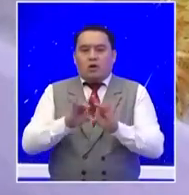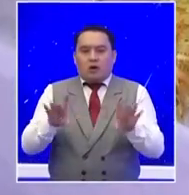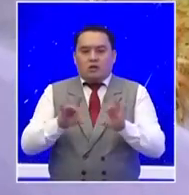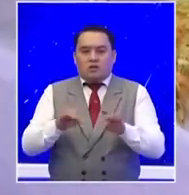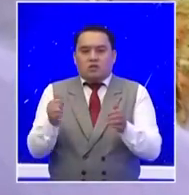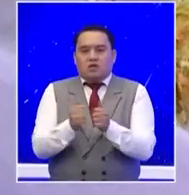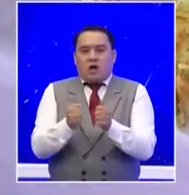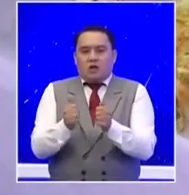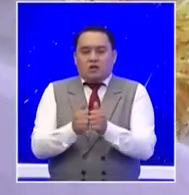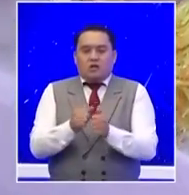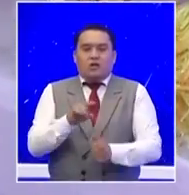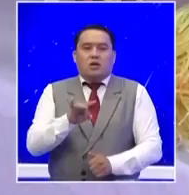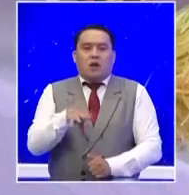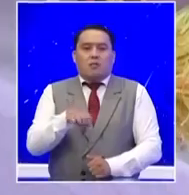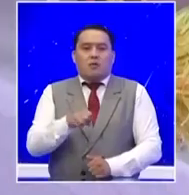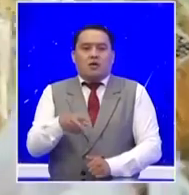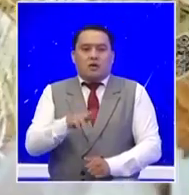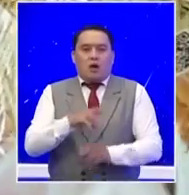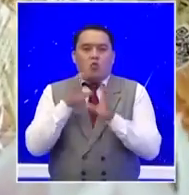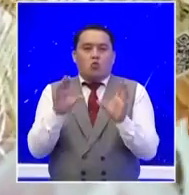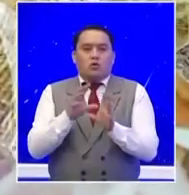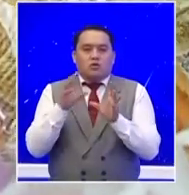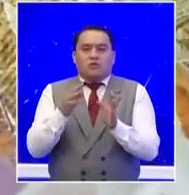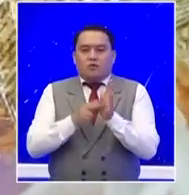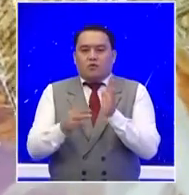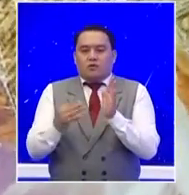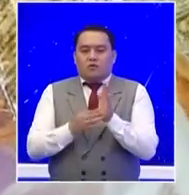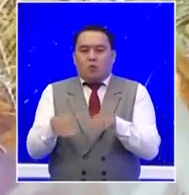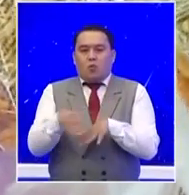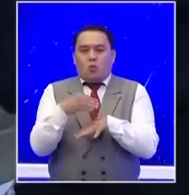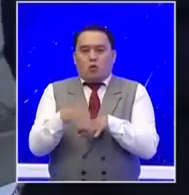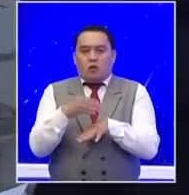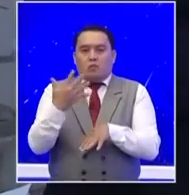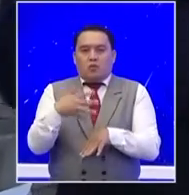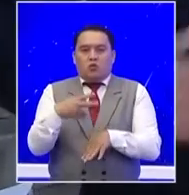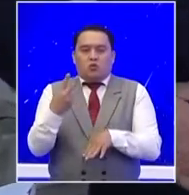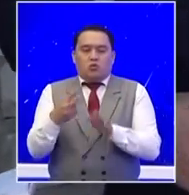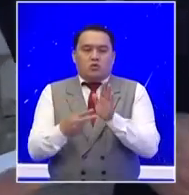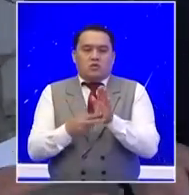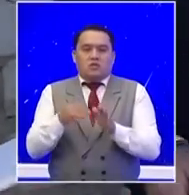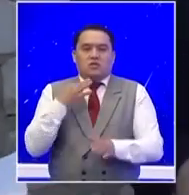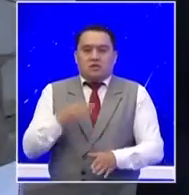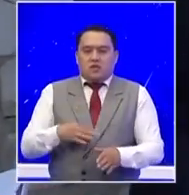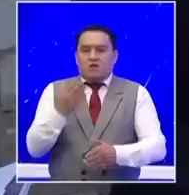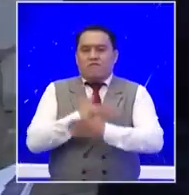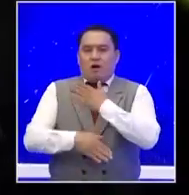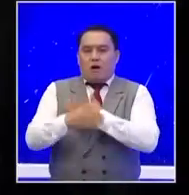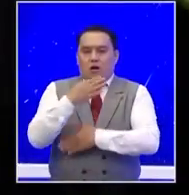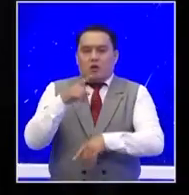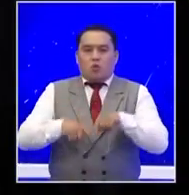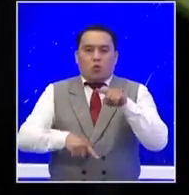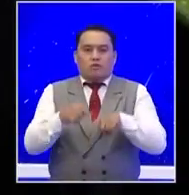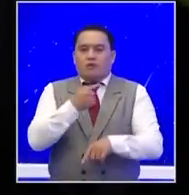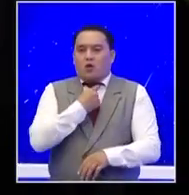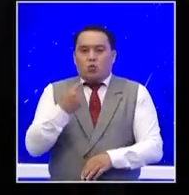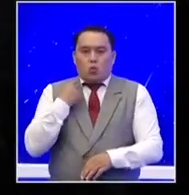соседи. Рабиля Нурбекова одна ухаживает за 89-летним мужем и 52-летним сыном. Оба инвалиды. Родственников в